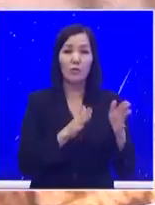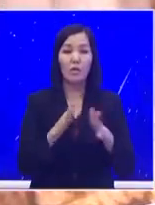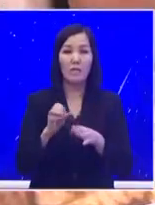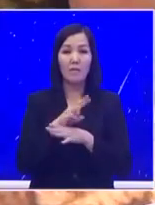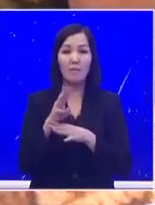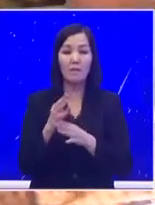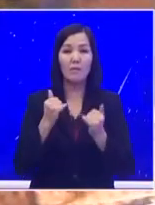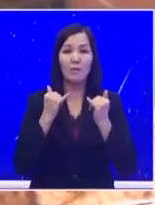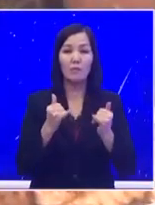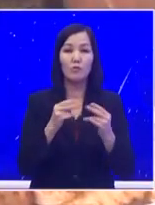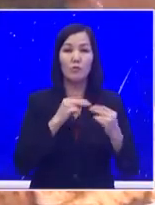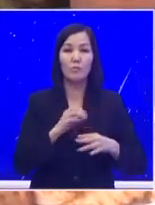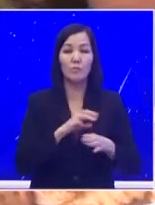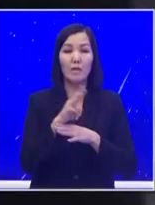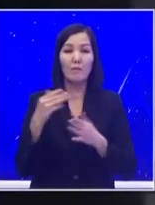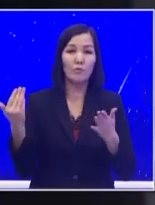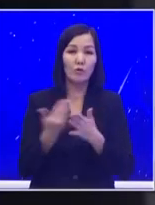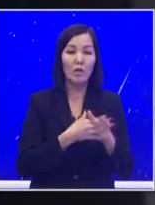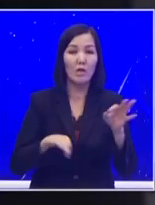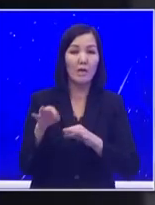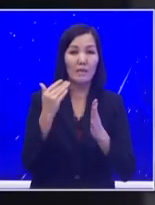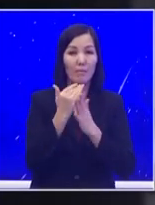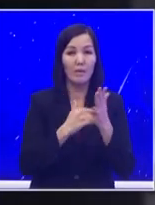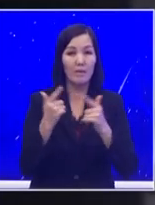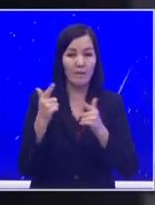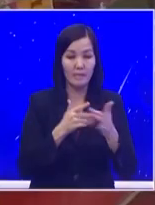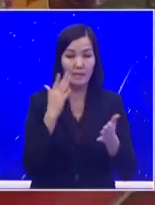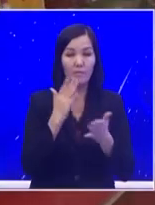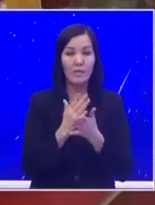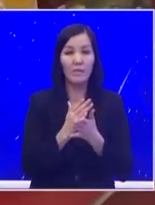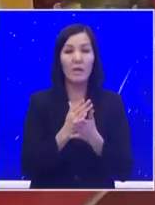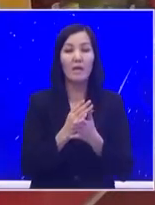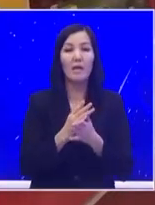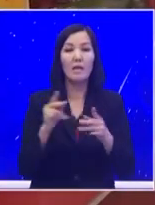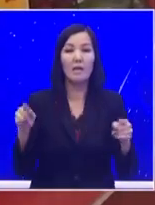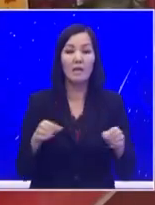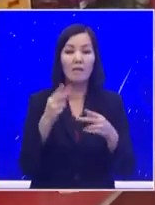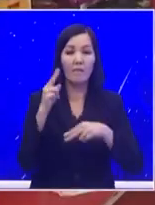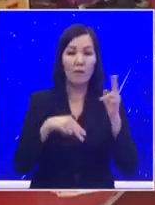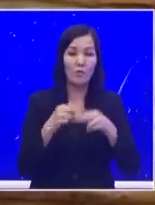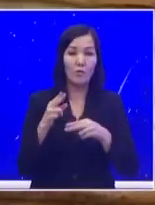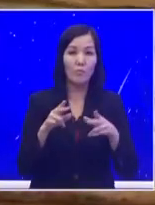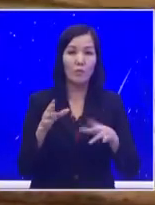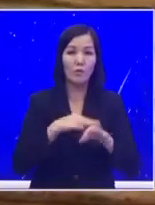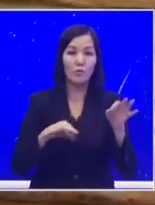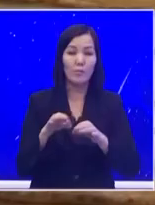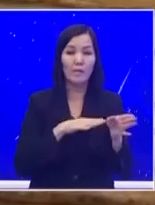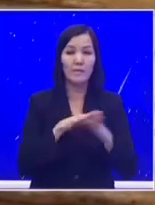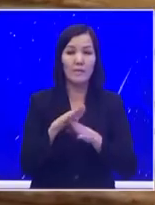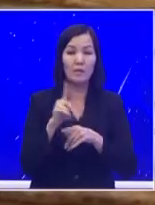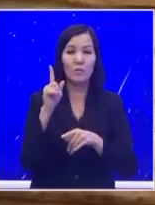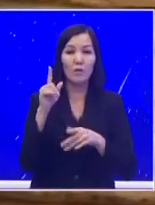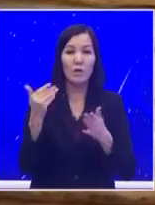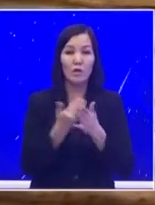қамтамасыз ету үшін үкімет жұмыспен қамтудың жаңа жол картасын әзірлеп жатыр. Өңірлерде инфрақұрылымдық жобаларды іске асыру 120 мың жұмыс